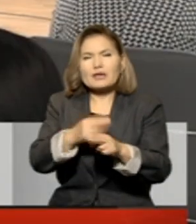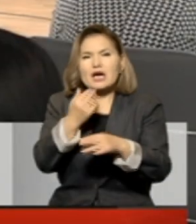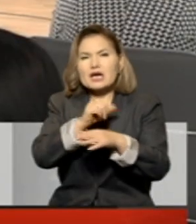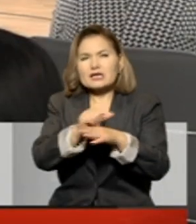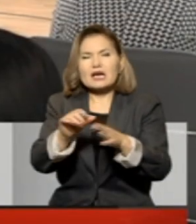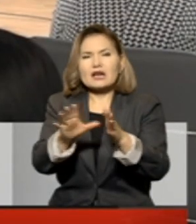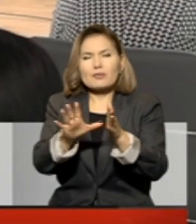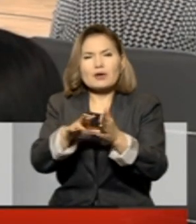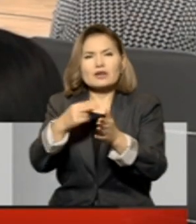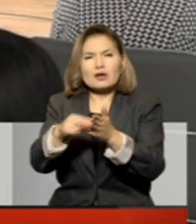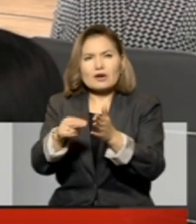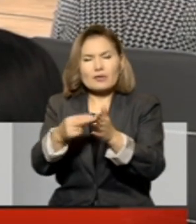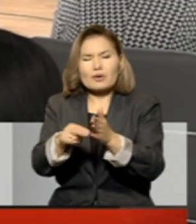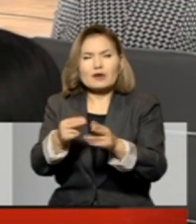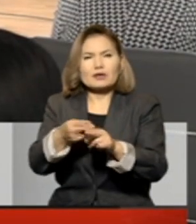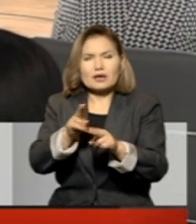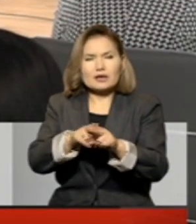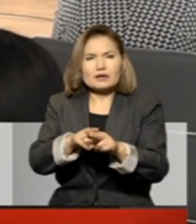сырттан энергия сатып алады.